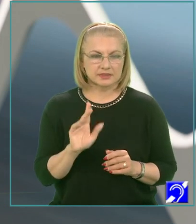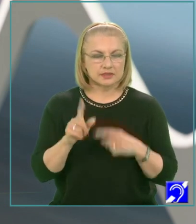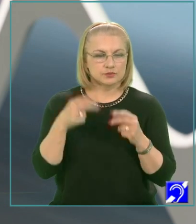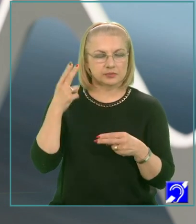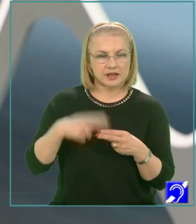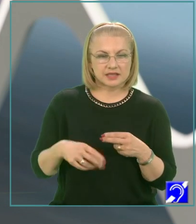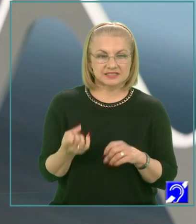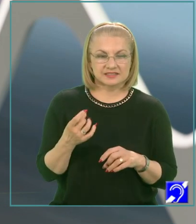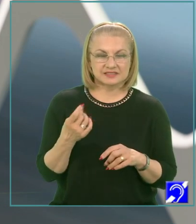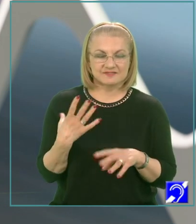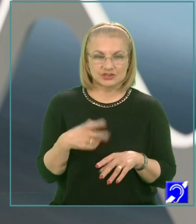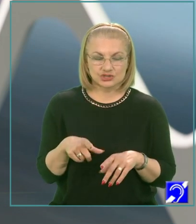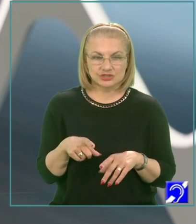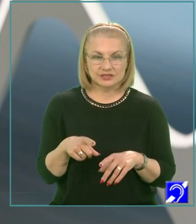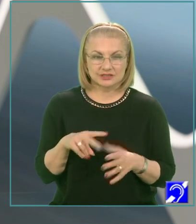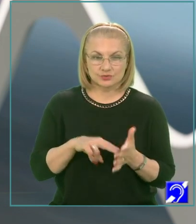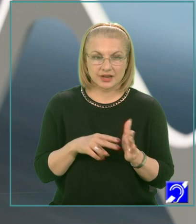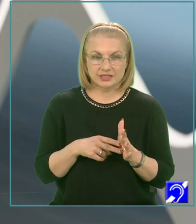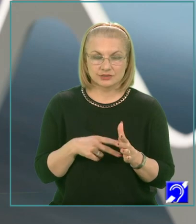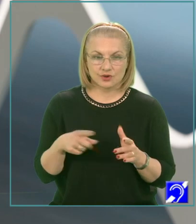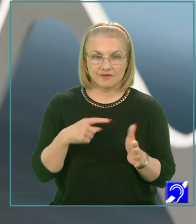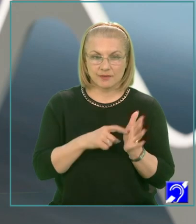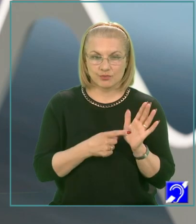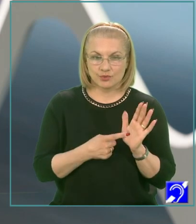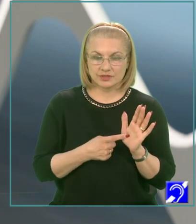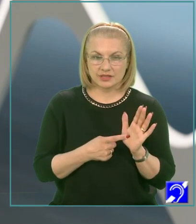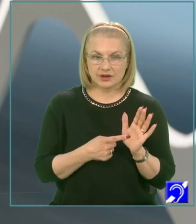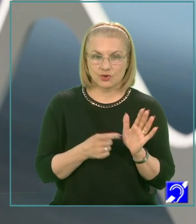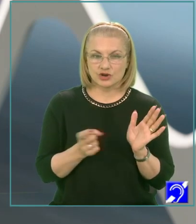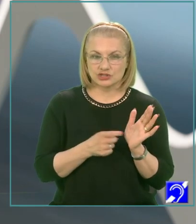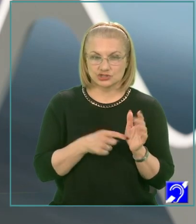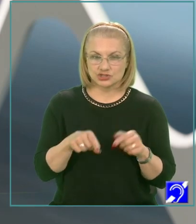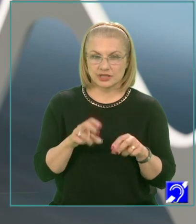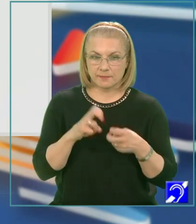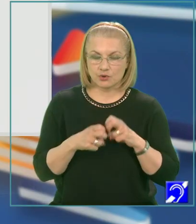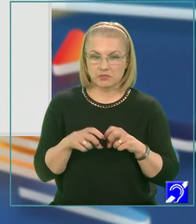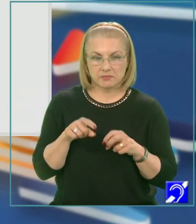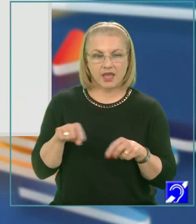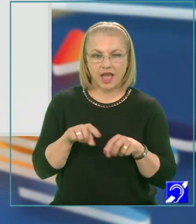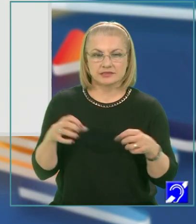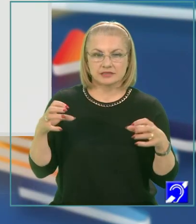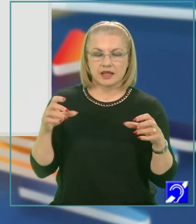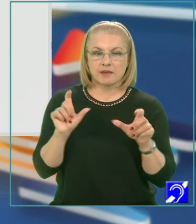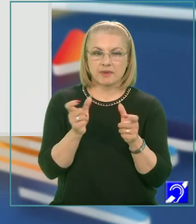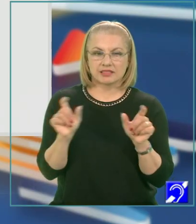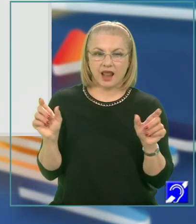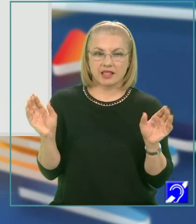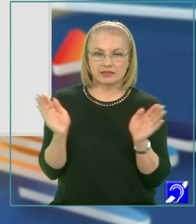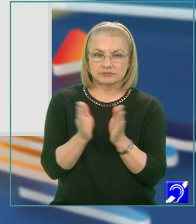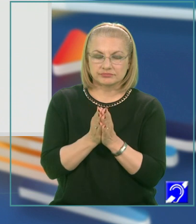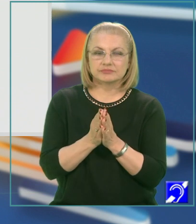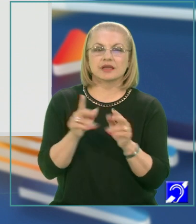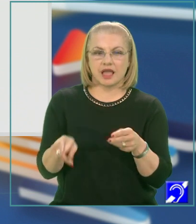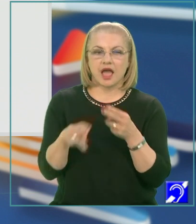sfârșitul rezolvării punctelor ce ni se cer în această problemă, asta ne va ajuta. Punctul amic. Trebuie să arătăm